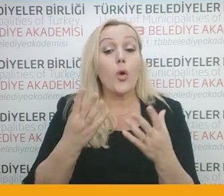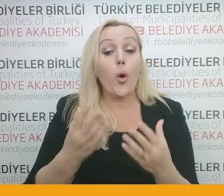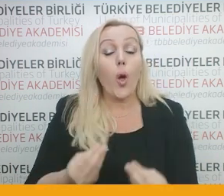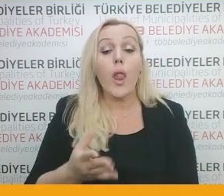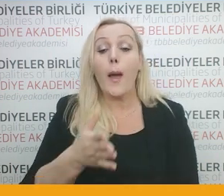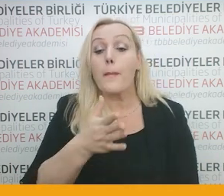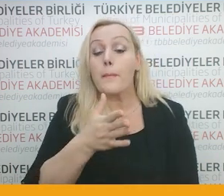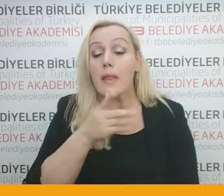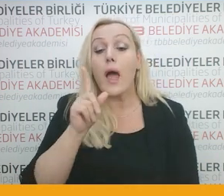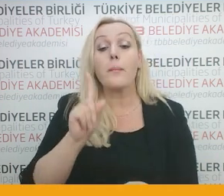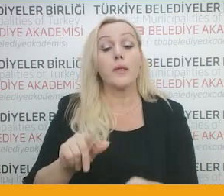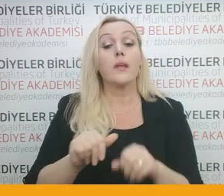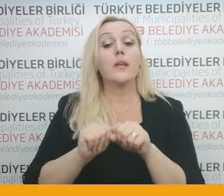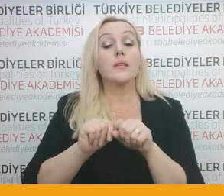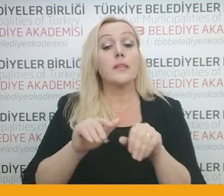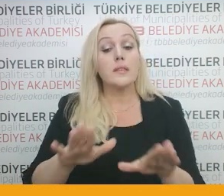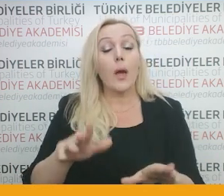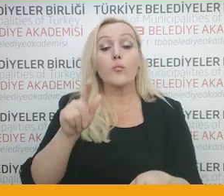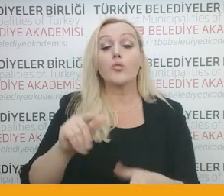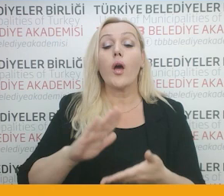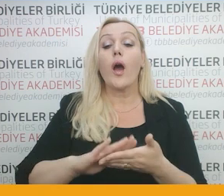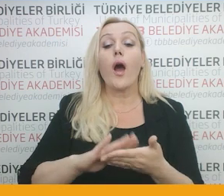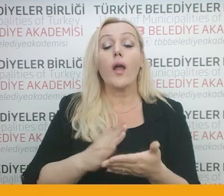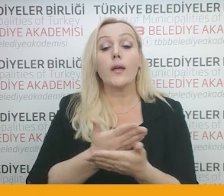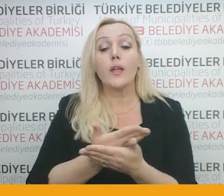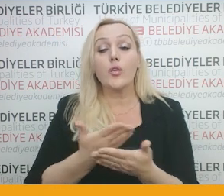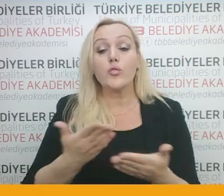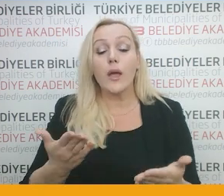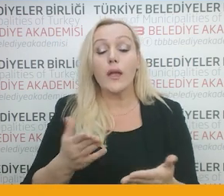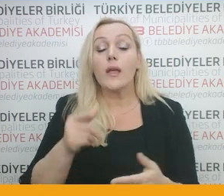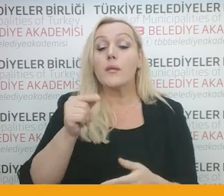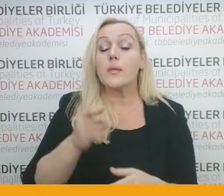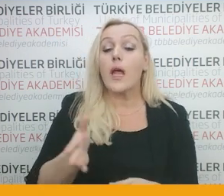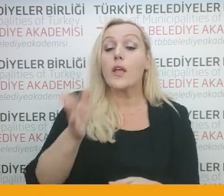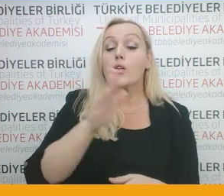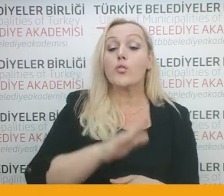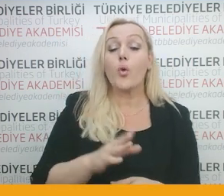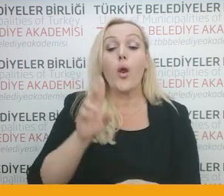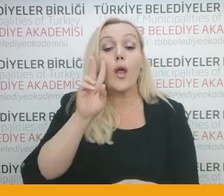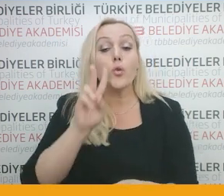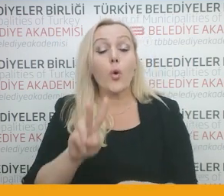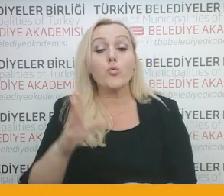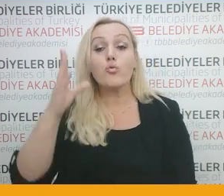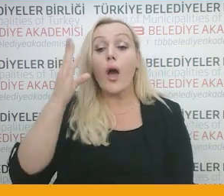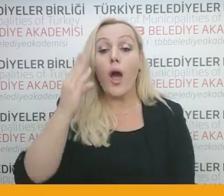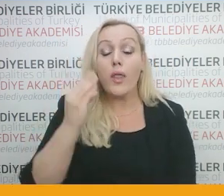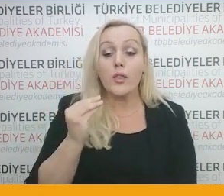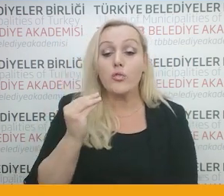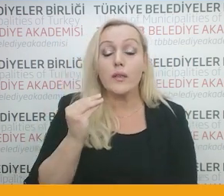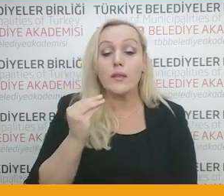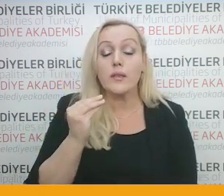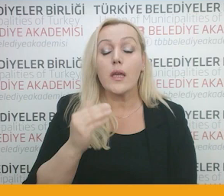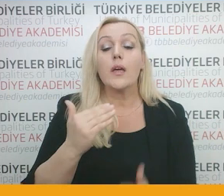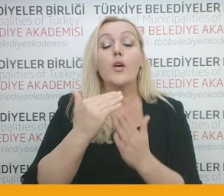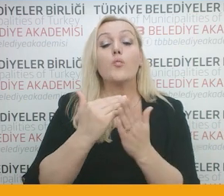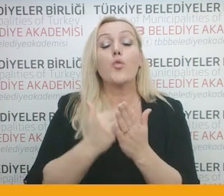olabilen bir sistem. Bunu arkadaşlar birazdan görselde görünce daha iyi anlayacaksınız.